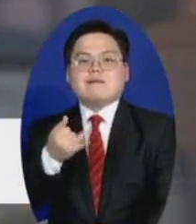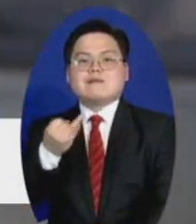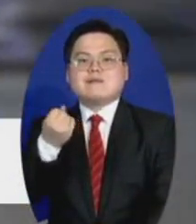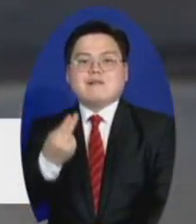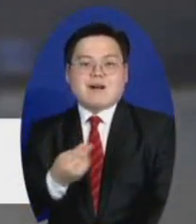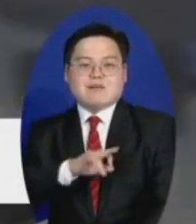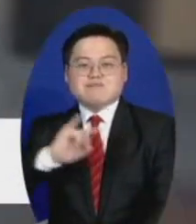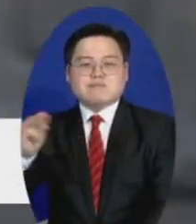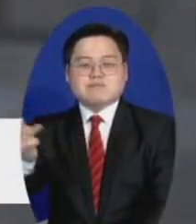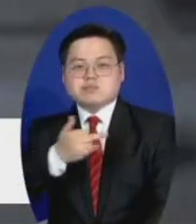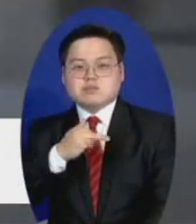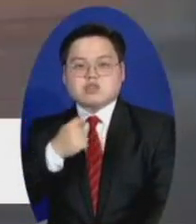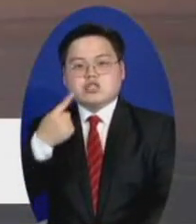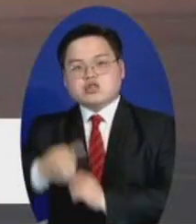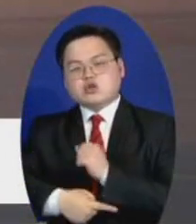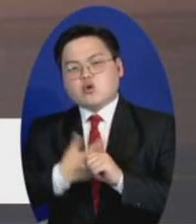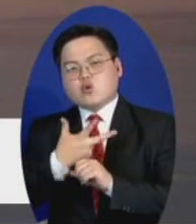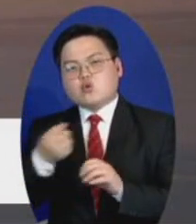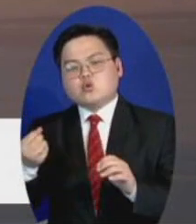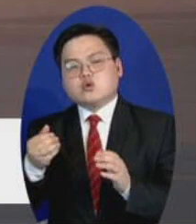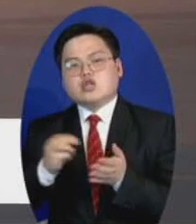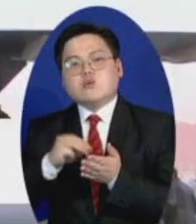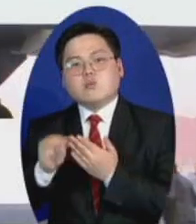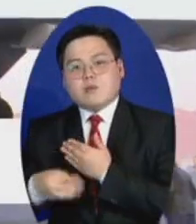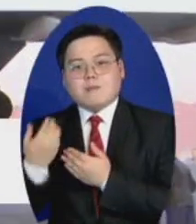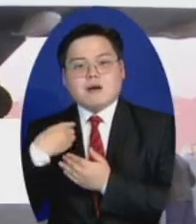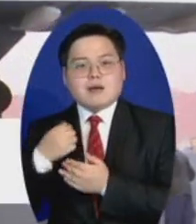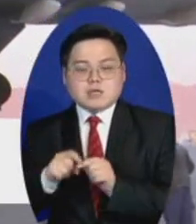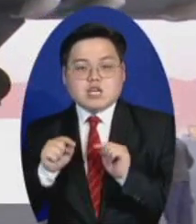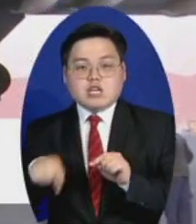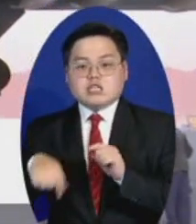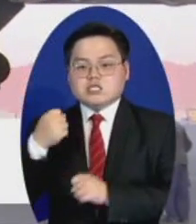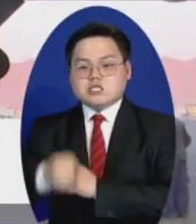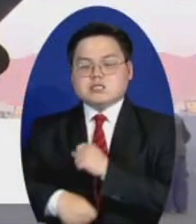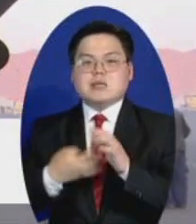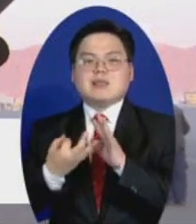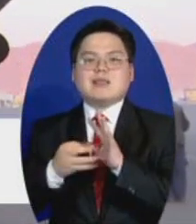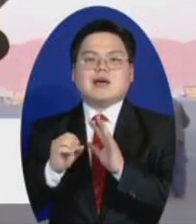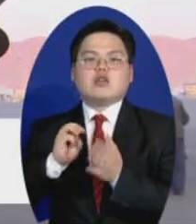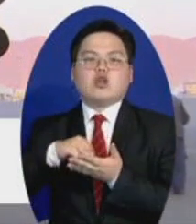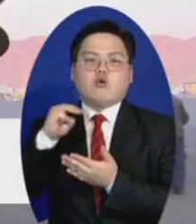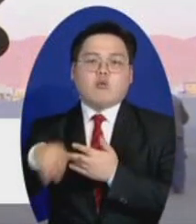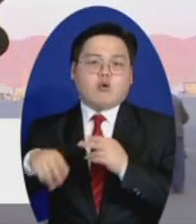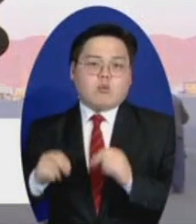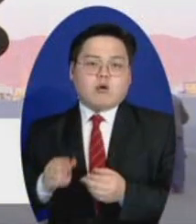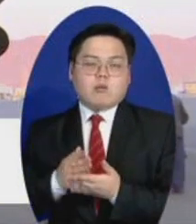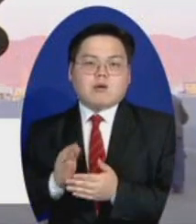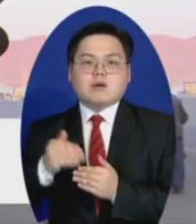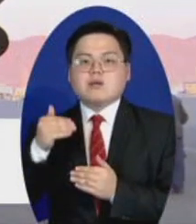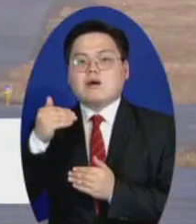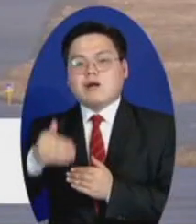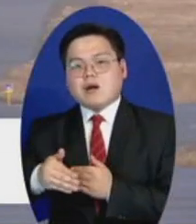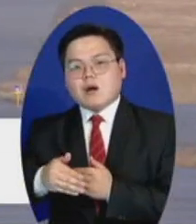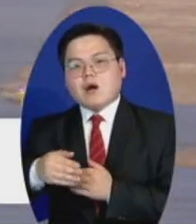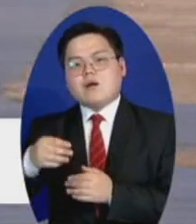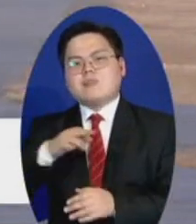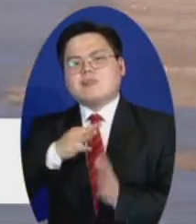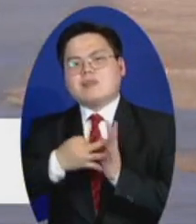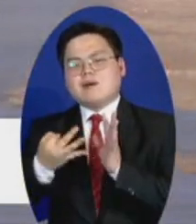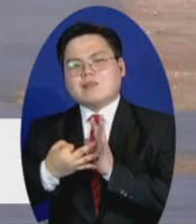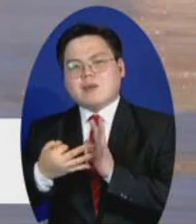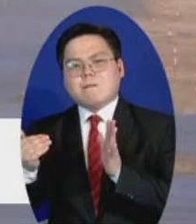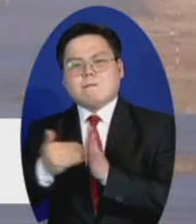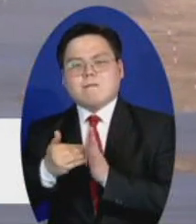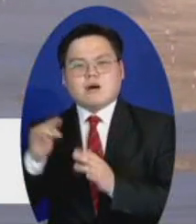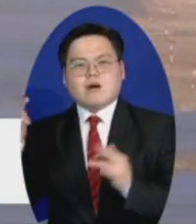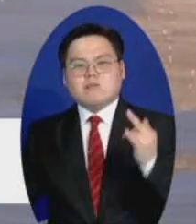жилдээ 300 гаруй тэрбум төвлөрүүлдэг байсан бол энэ онд 80 тэрбум төгрөг болж буурчээ. Эх онд хоногт дунджаар 88 орчим монгоц манай улсын дээг